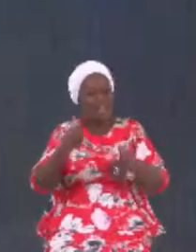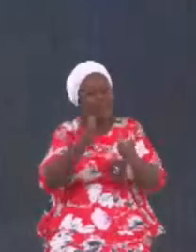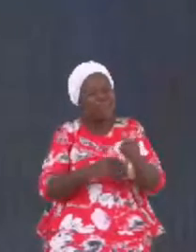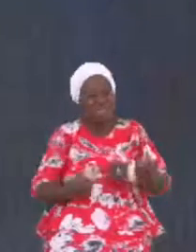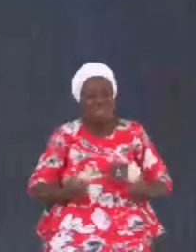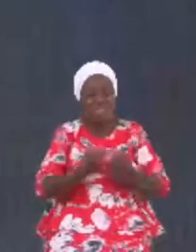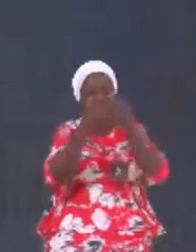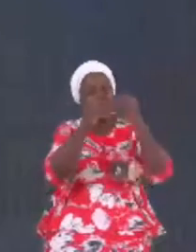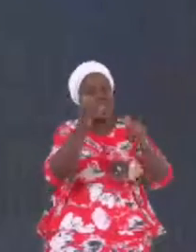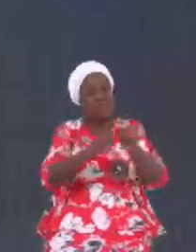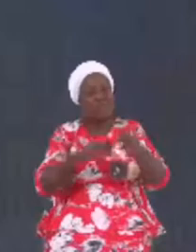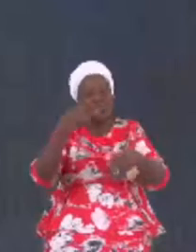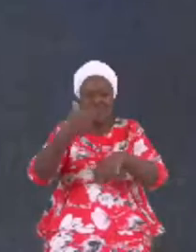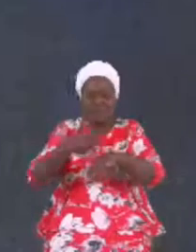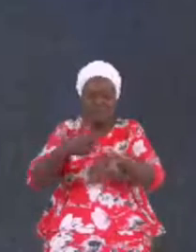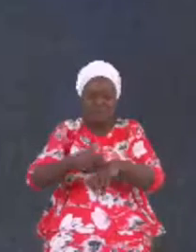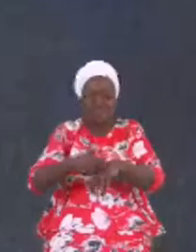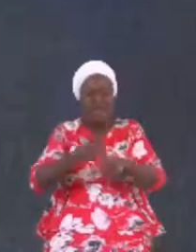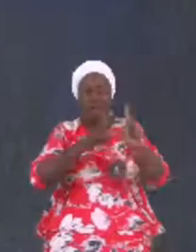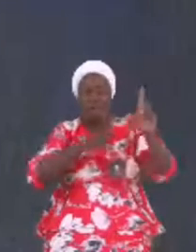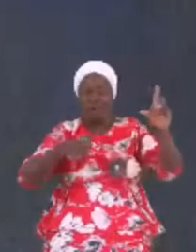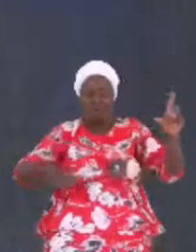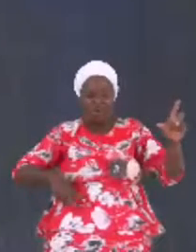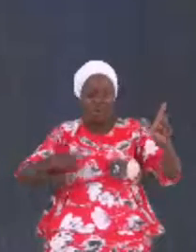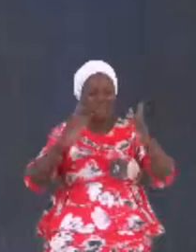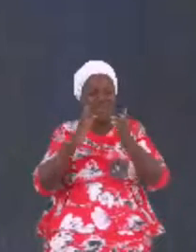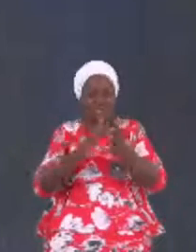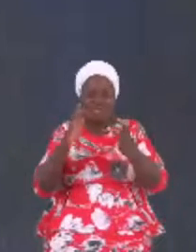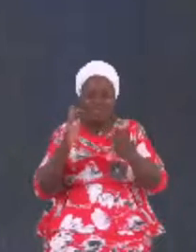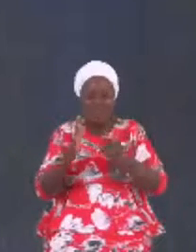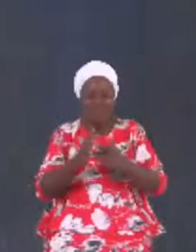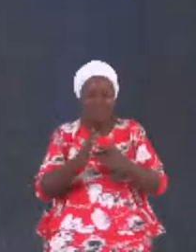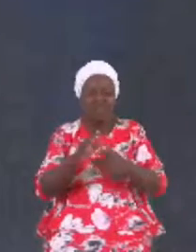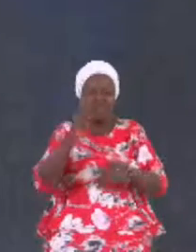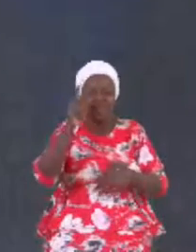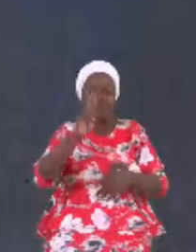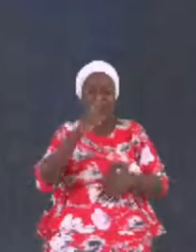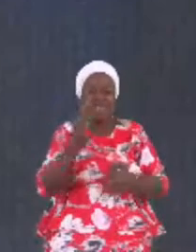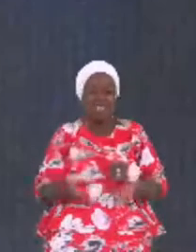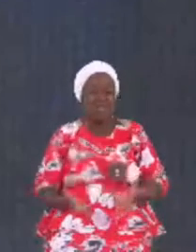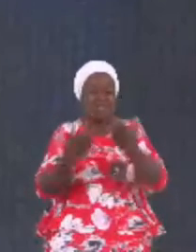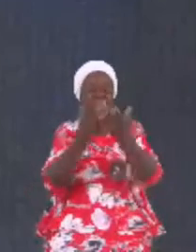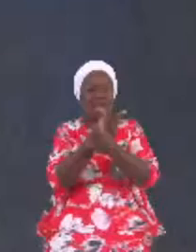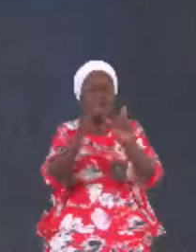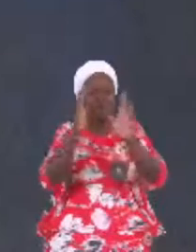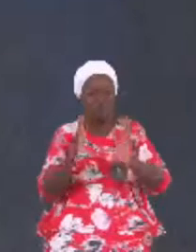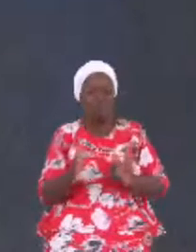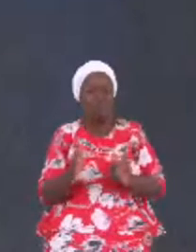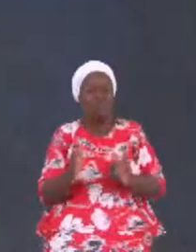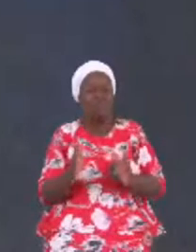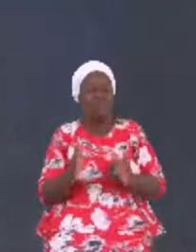défi, de toute difficulté. Seigneur Jésus, tu es le libérateur